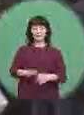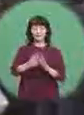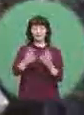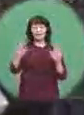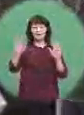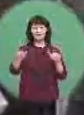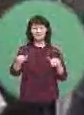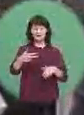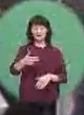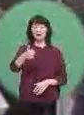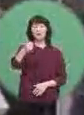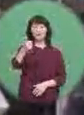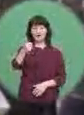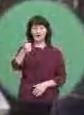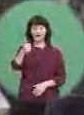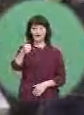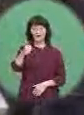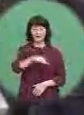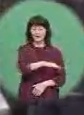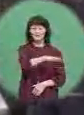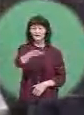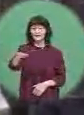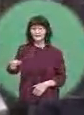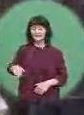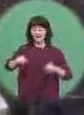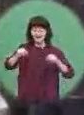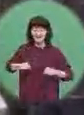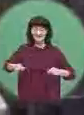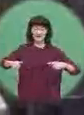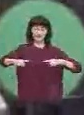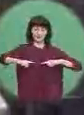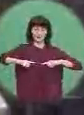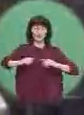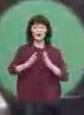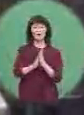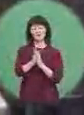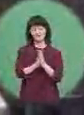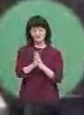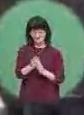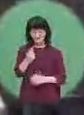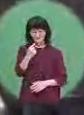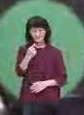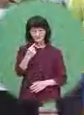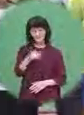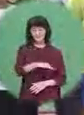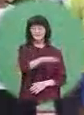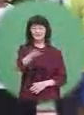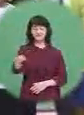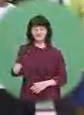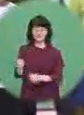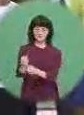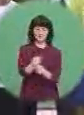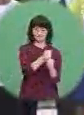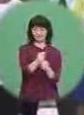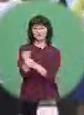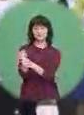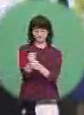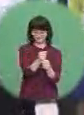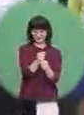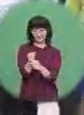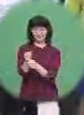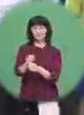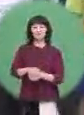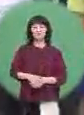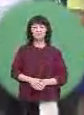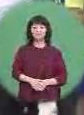開会式で品川市長は皆さんが無事に到着することを願いますと参加者を激励しました